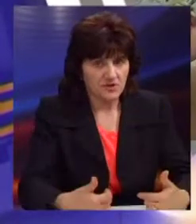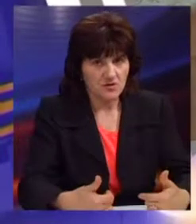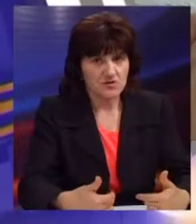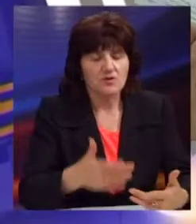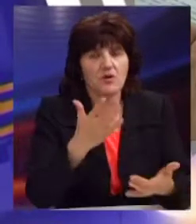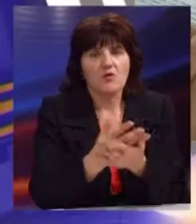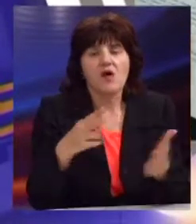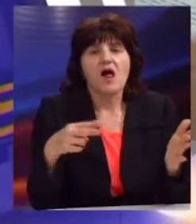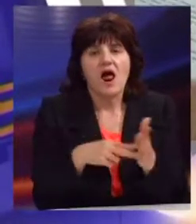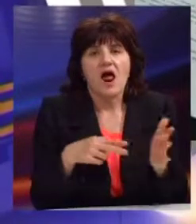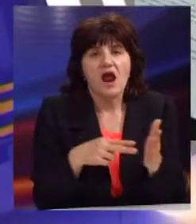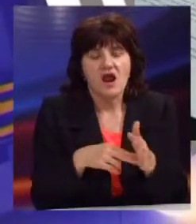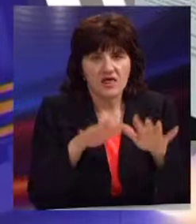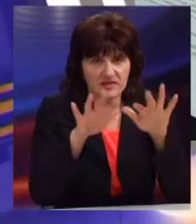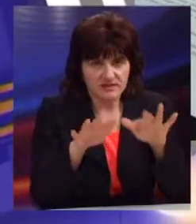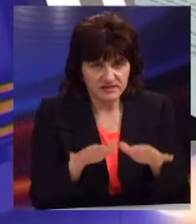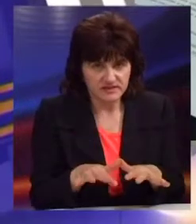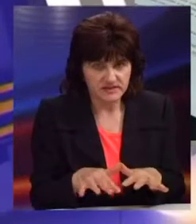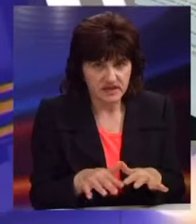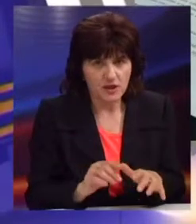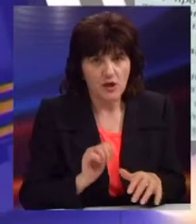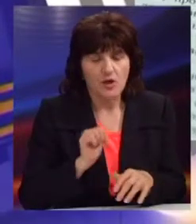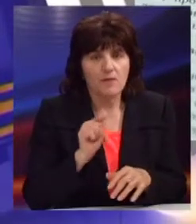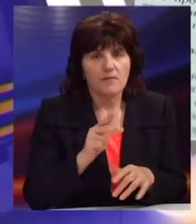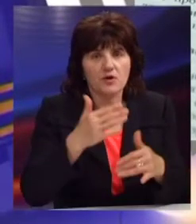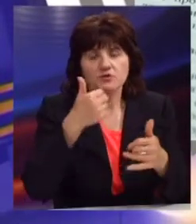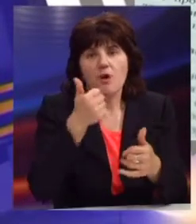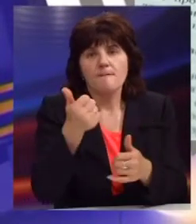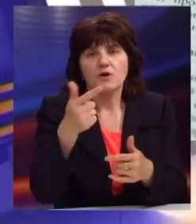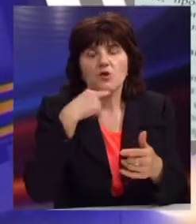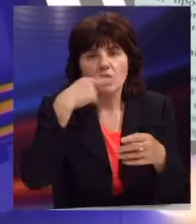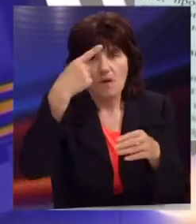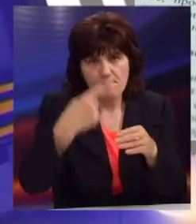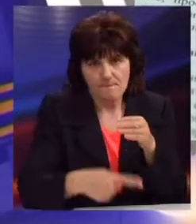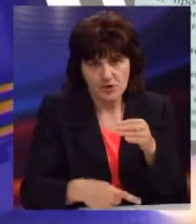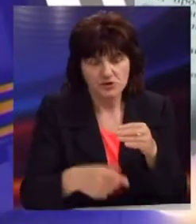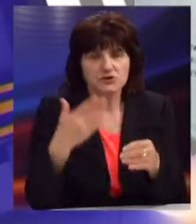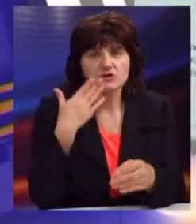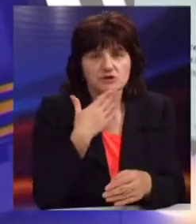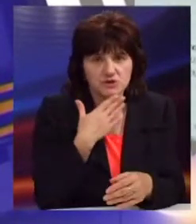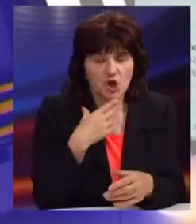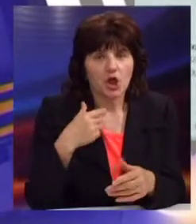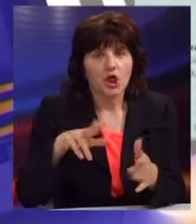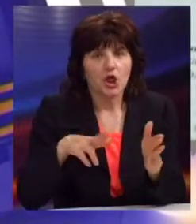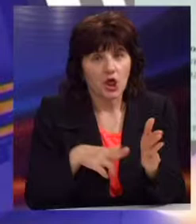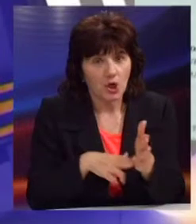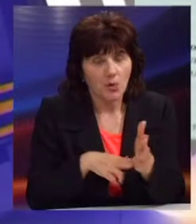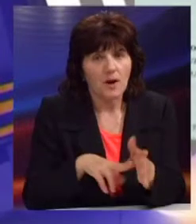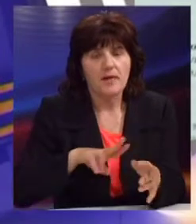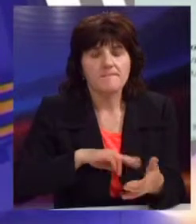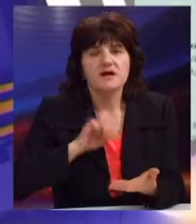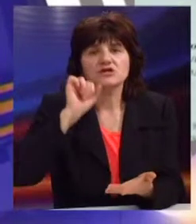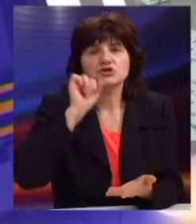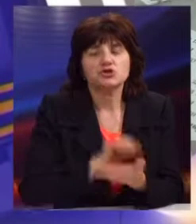u elektronskom obliku na sajtu gimnazije, a poslednji broj koji se objavljuje u toku školske godine u junu ima i svoje